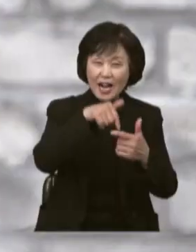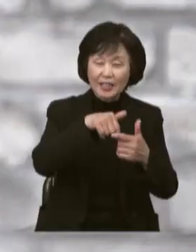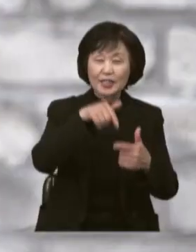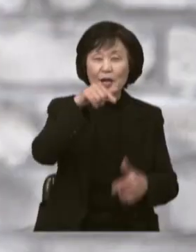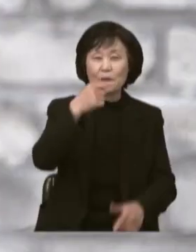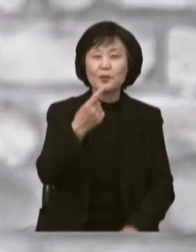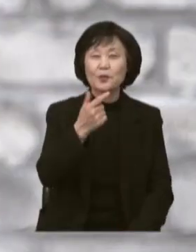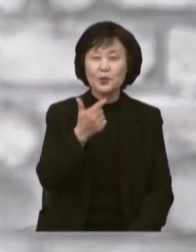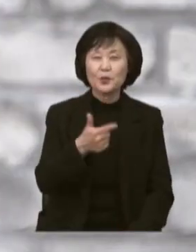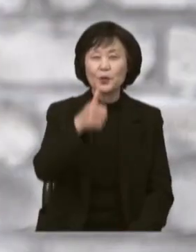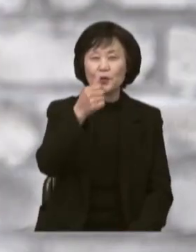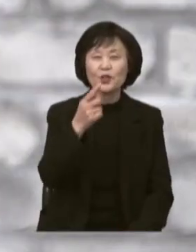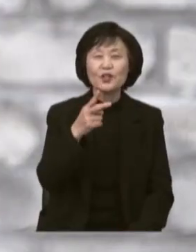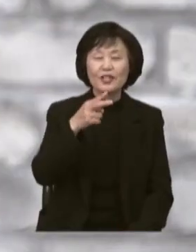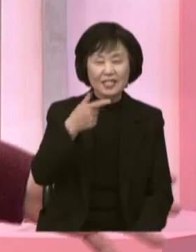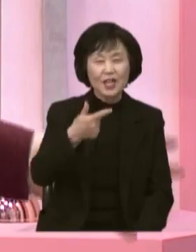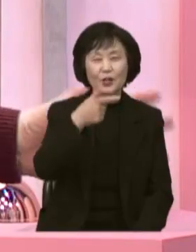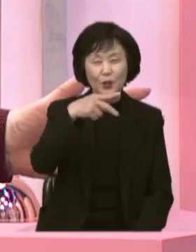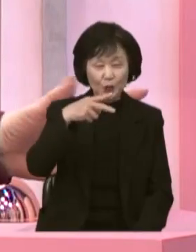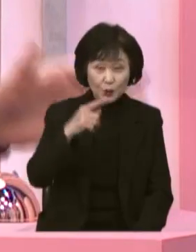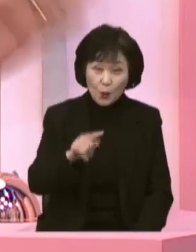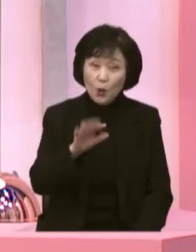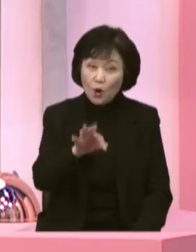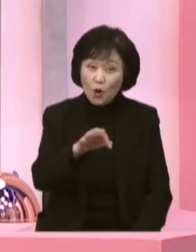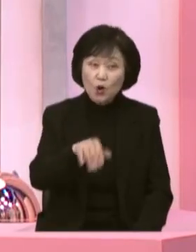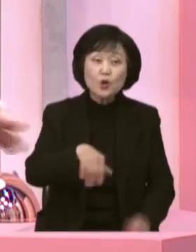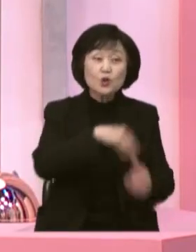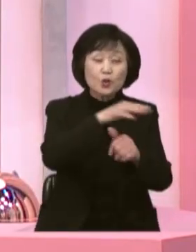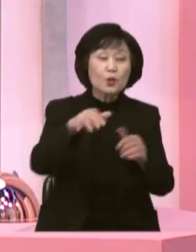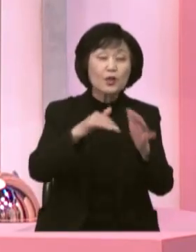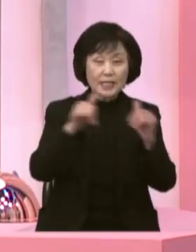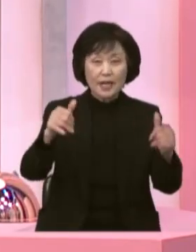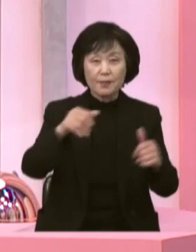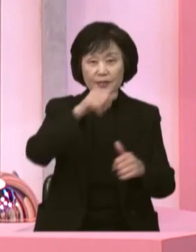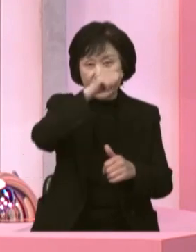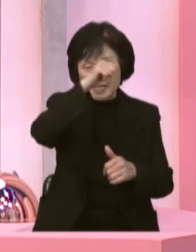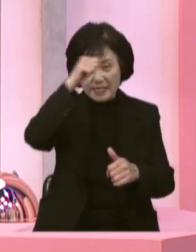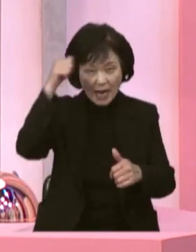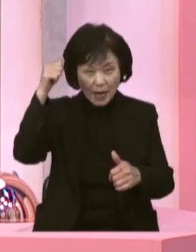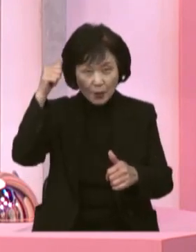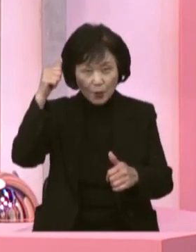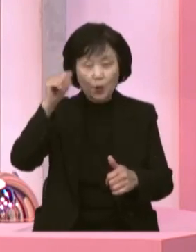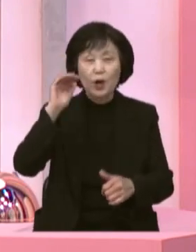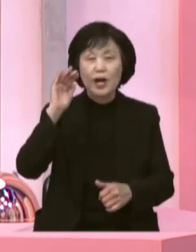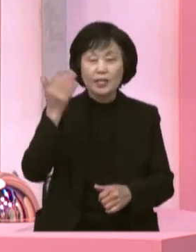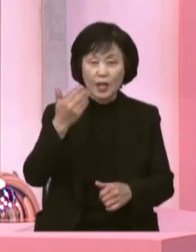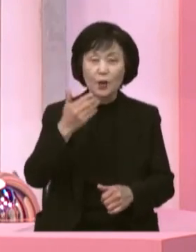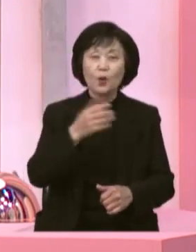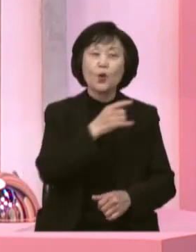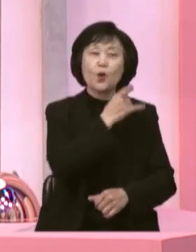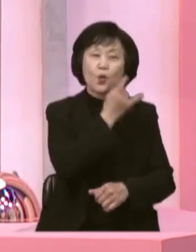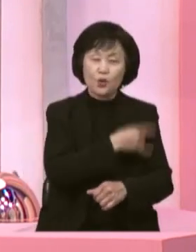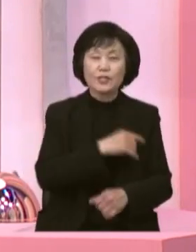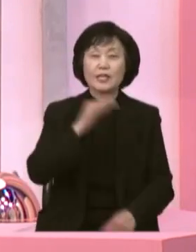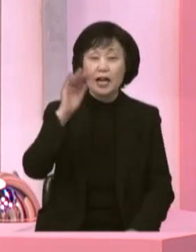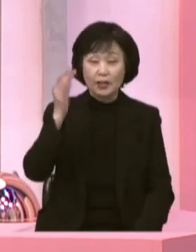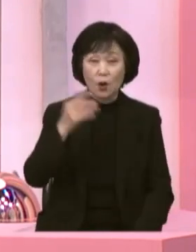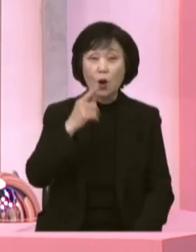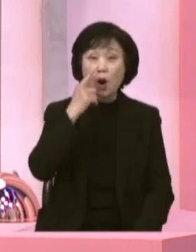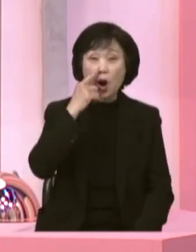103번지 거기 주변 사람들이 다 장로가 되고 권사가 되고 우리